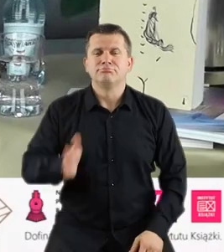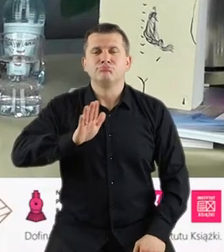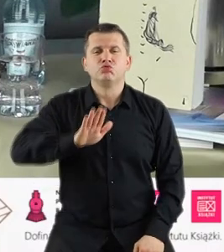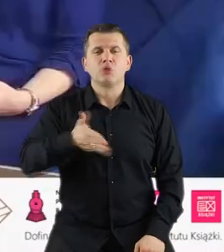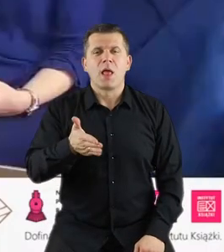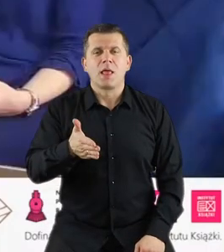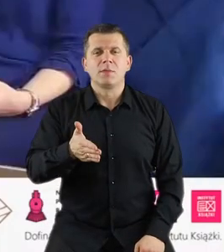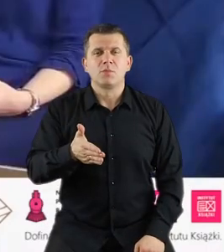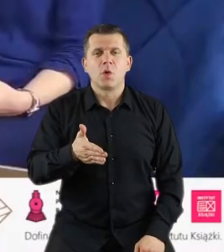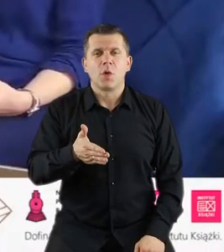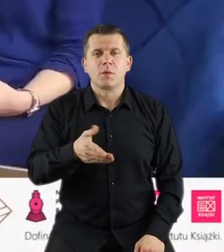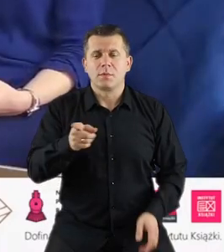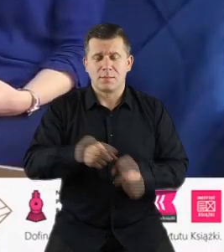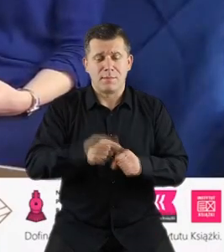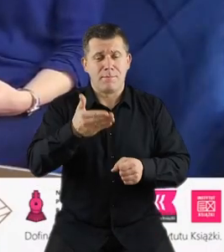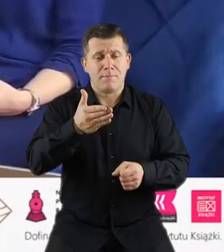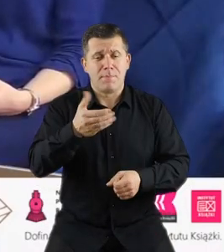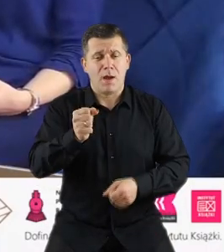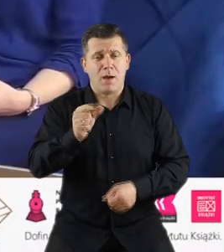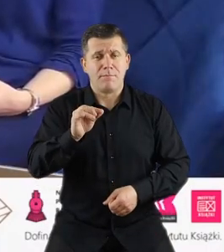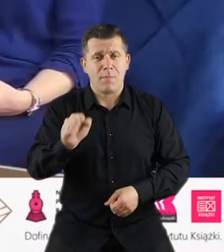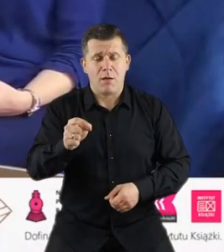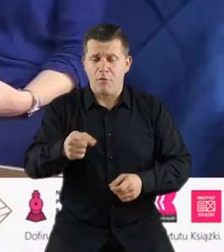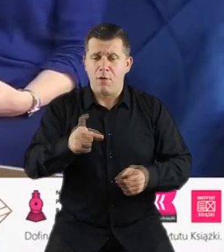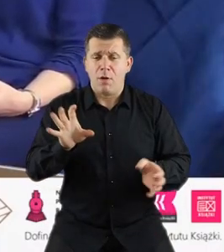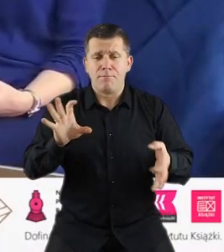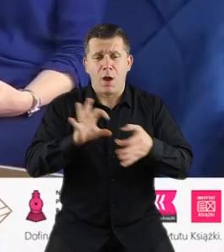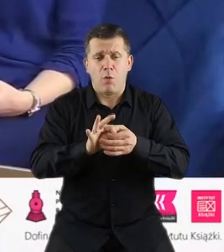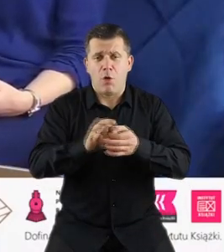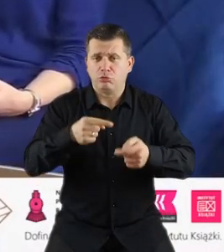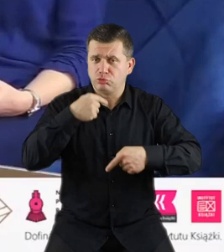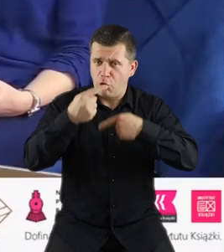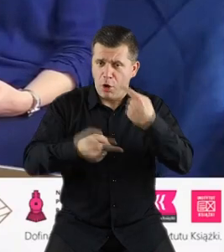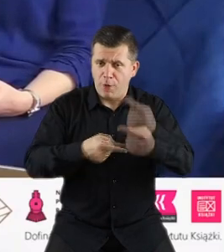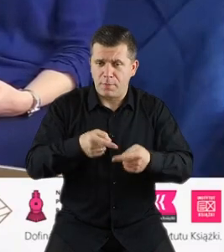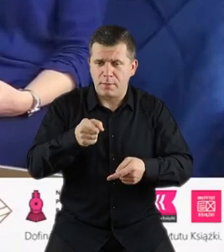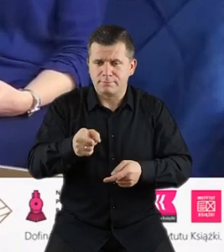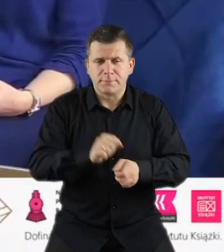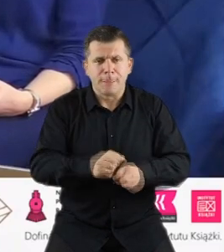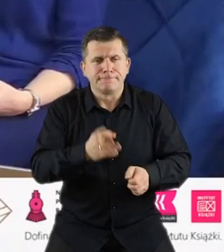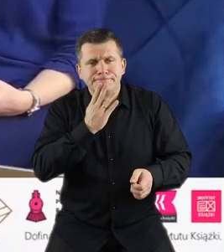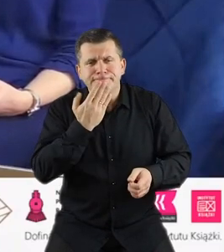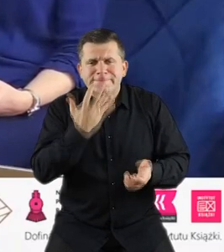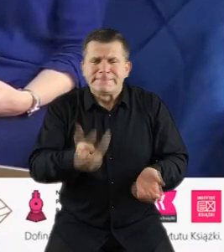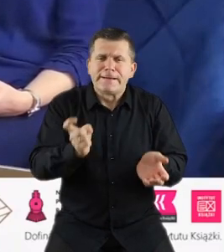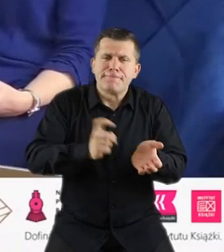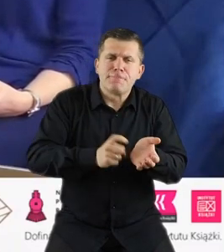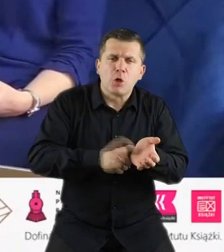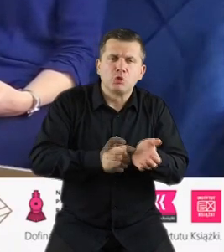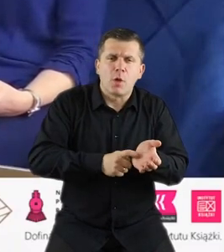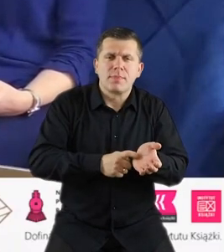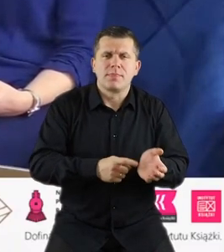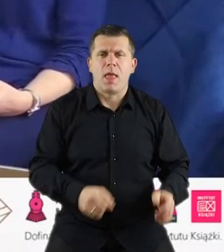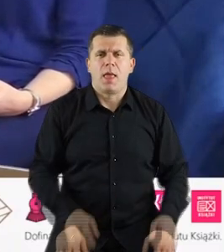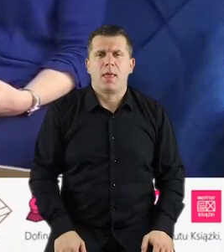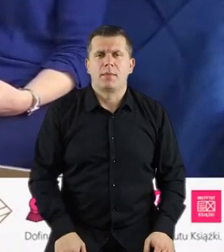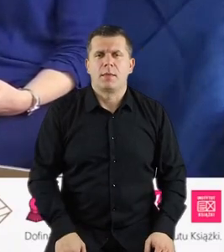Przedmiot, właśnie jakim jest mapa, który łączy te opowiadania, jest takim obiektem pożądania. Jest